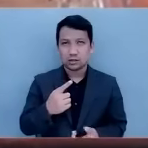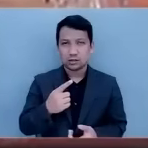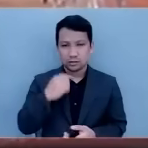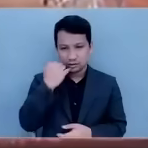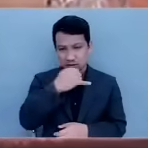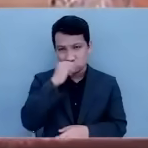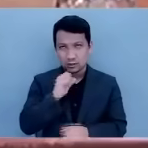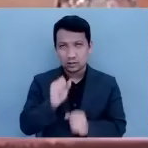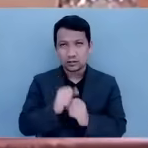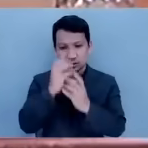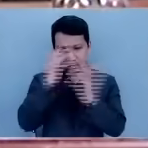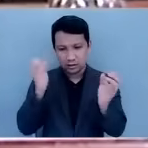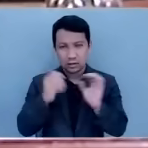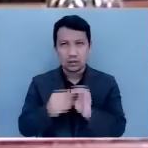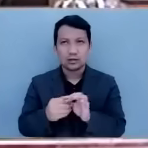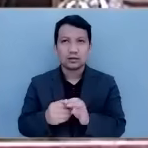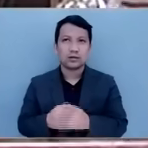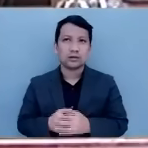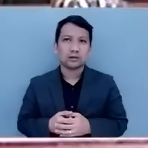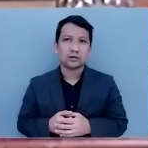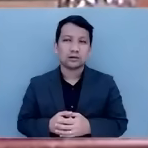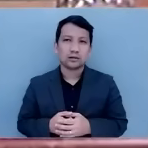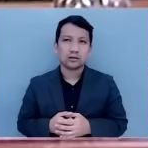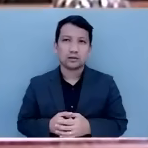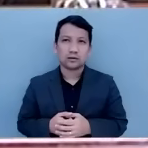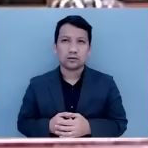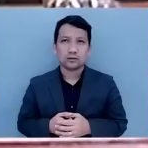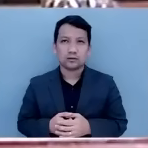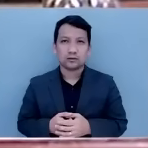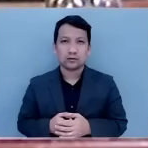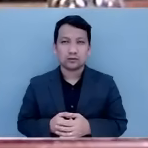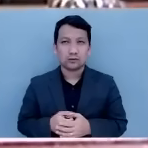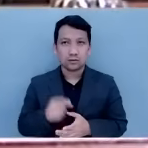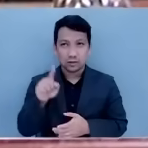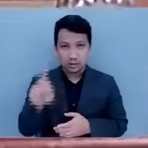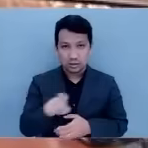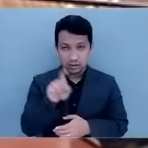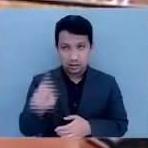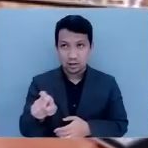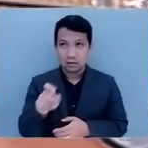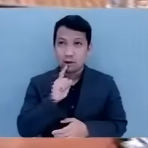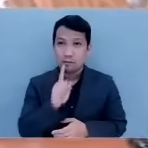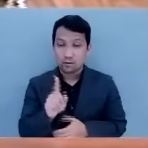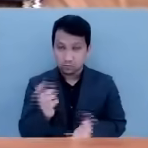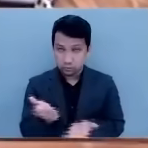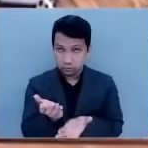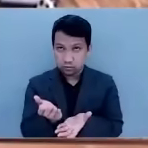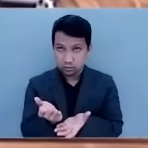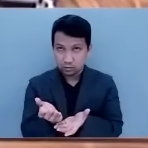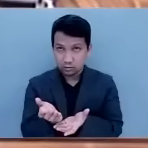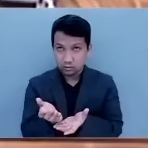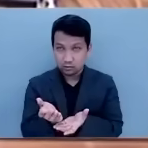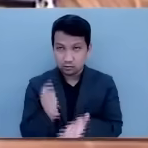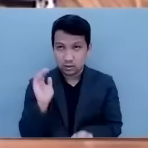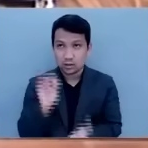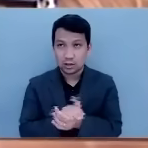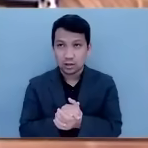Estrada nanggigil sa inis. Ikaw nga tinatanong lang eh. O asawa mo